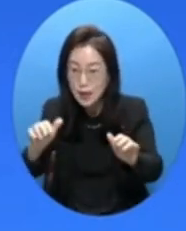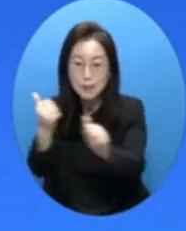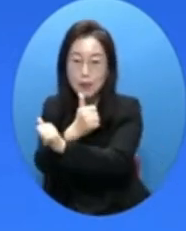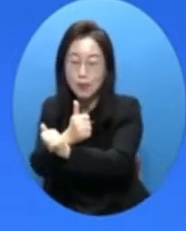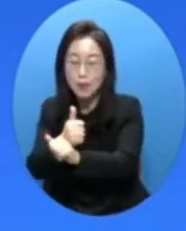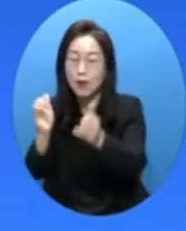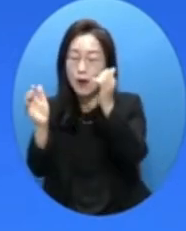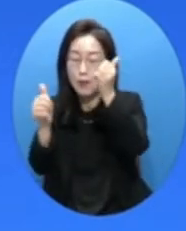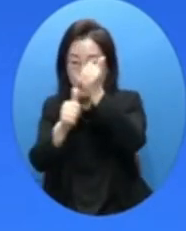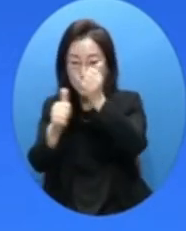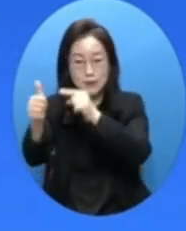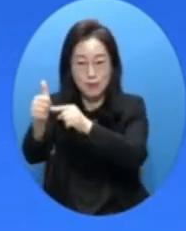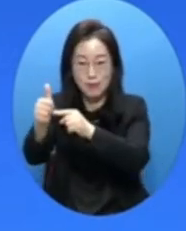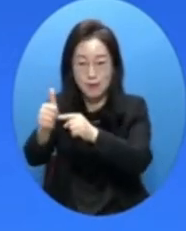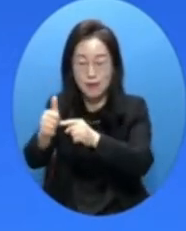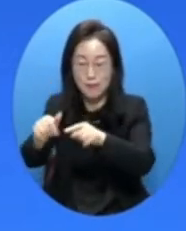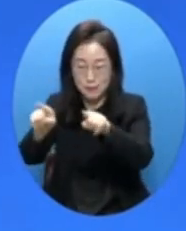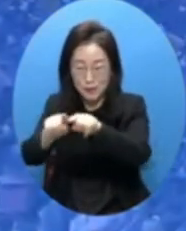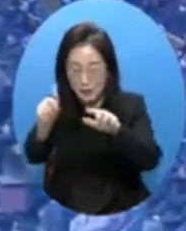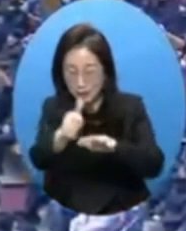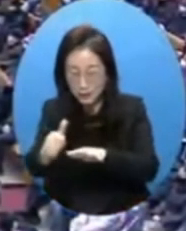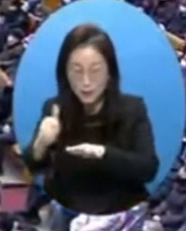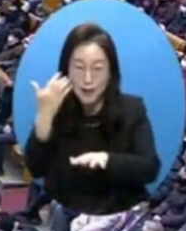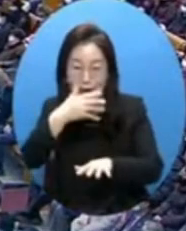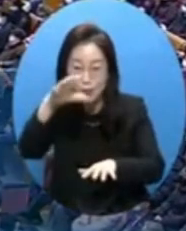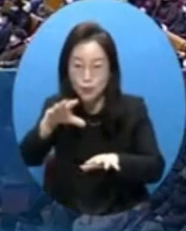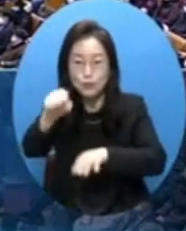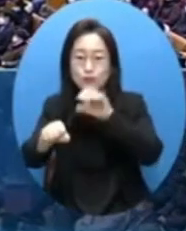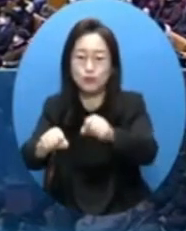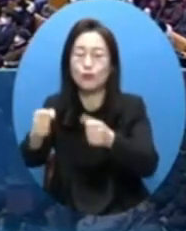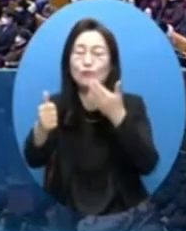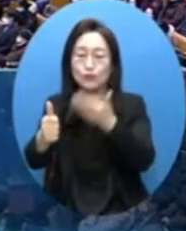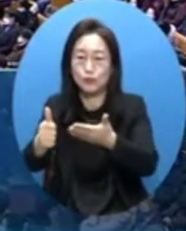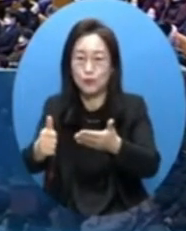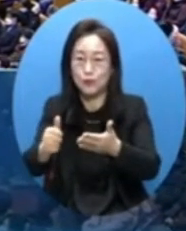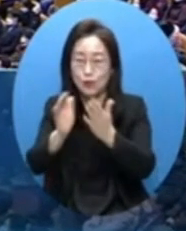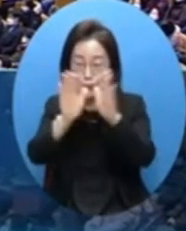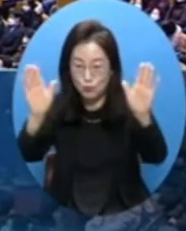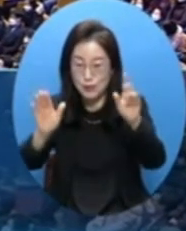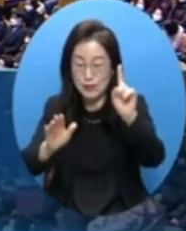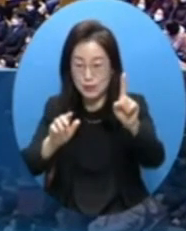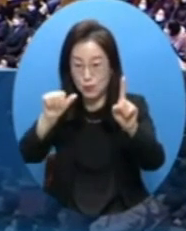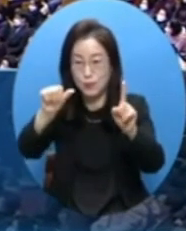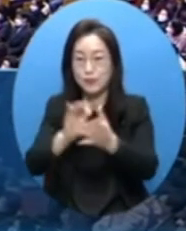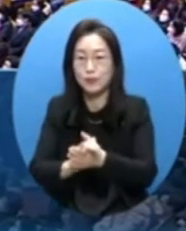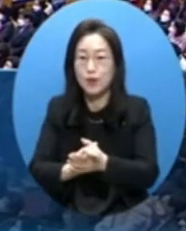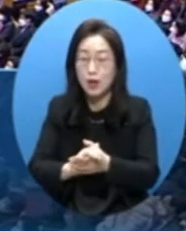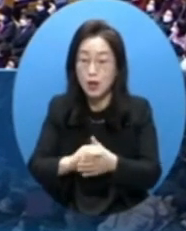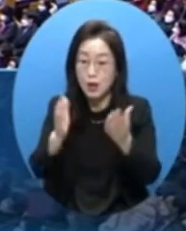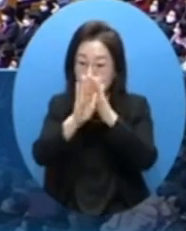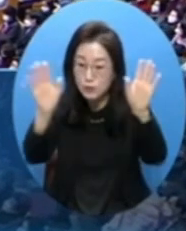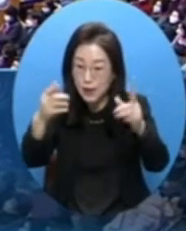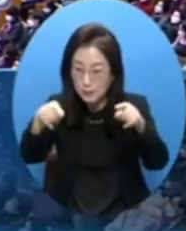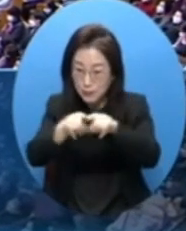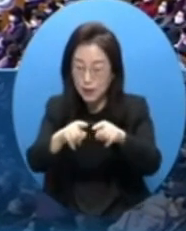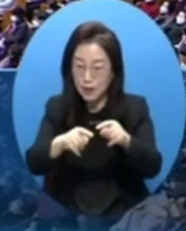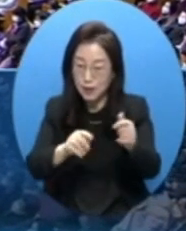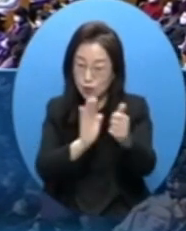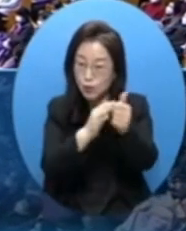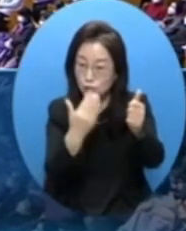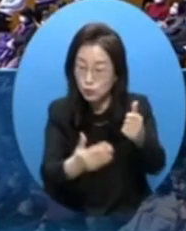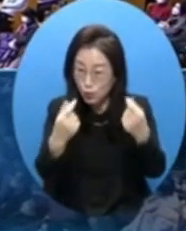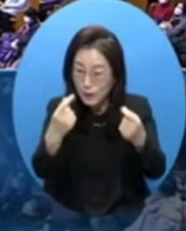가나안을 정복하게 하시겠다고 말씀하셨습니다. 여호수아서 1장 5절입니다. 내가 모세와 함께 있었던 것 같이